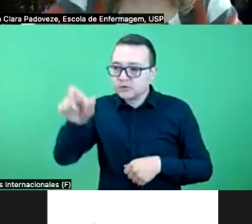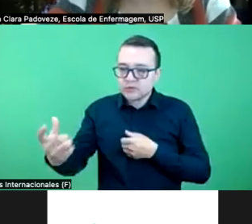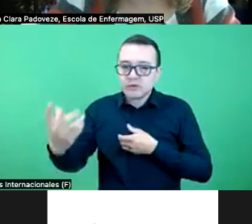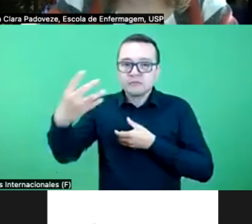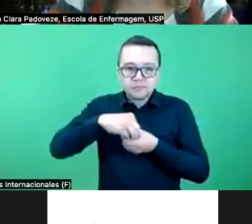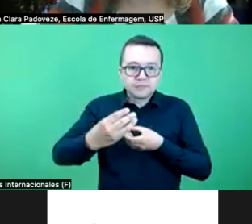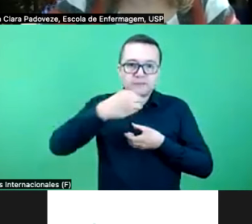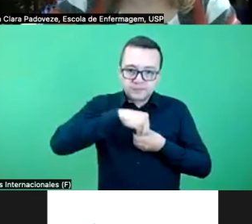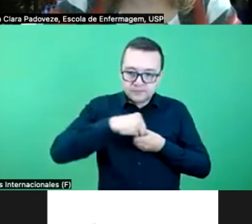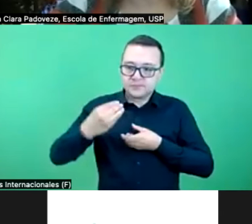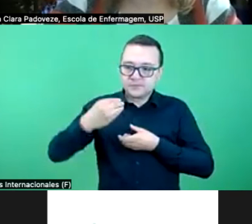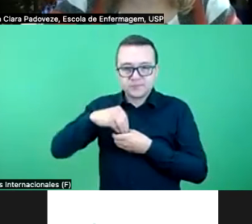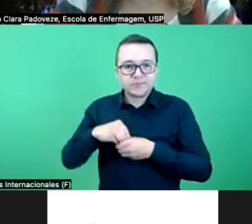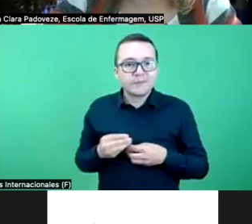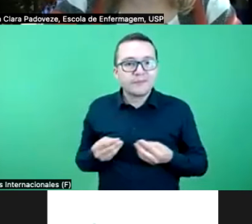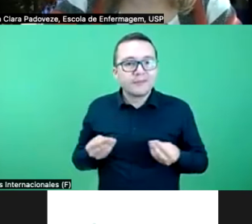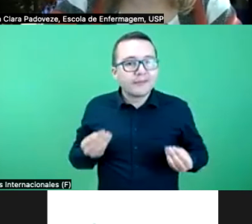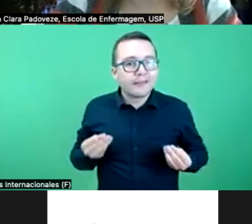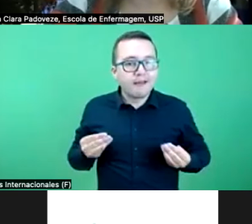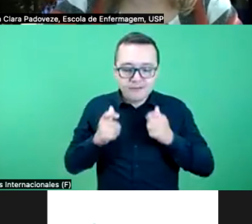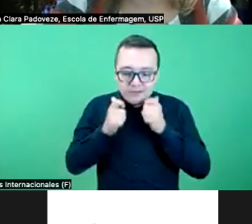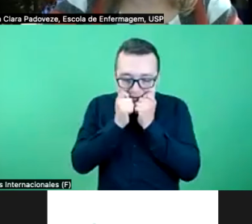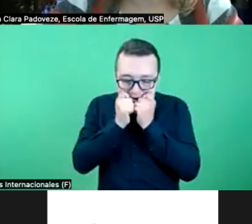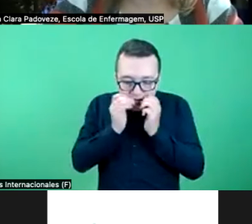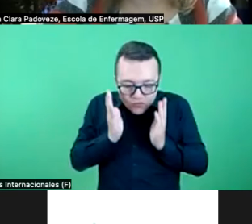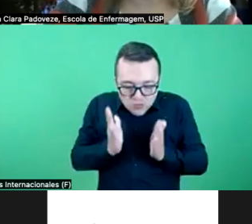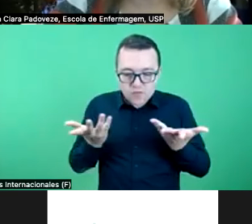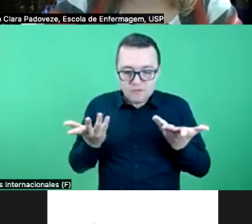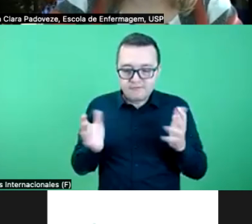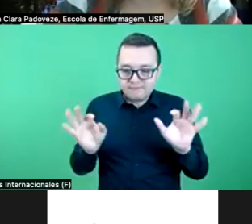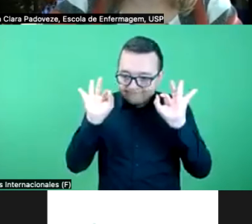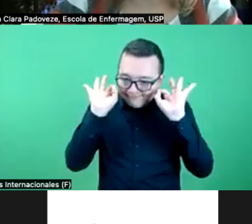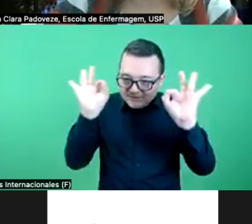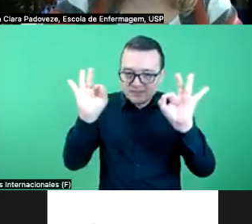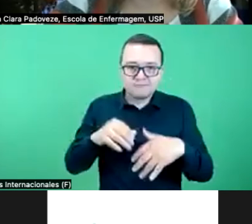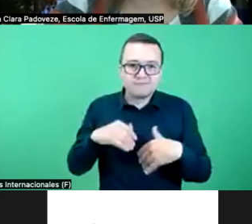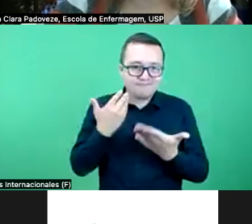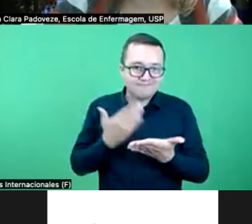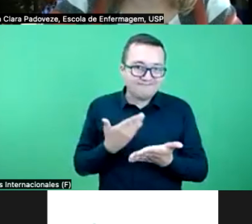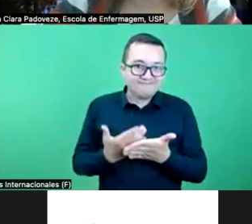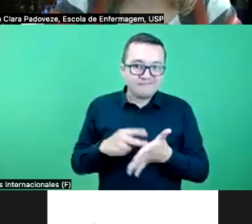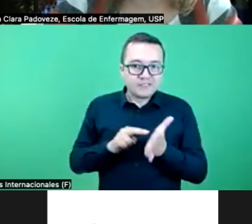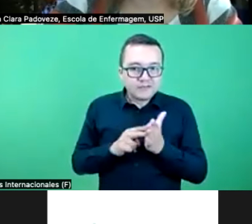parle là de la qualité technique, mais pas que aussi de l'aspect humain, d'empathie.